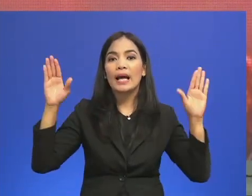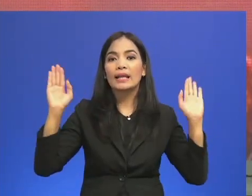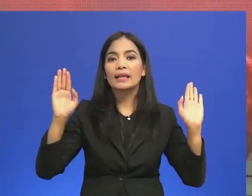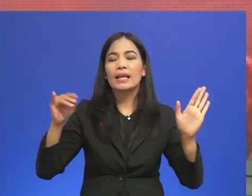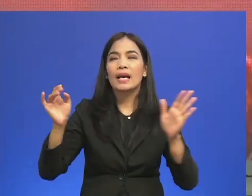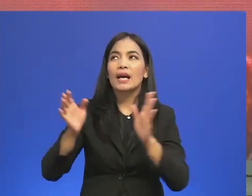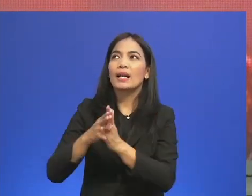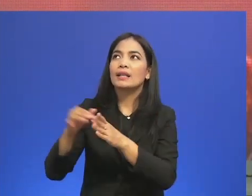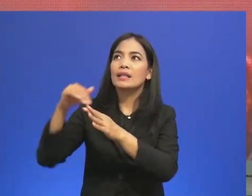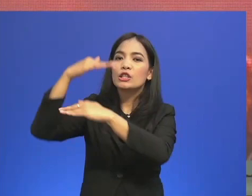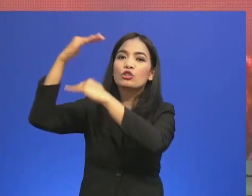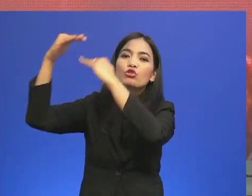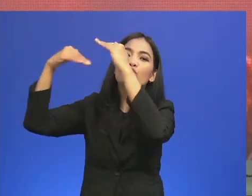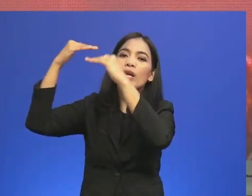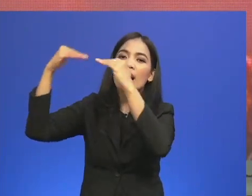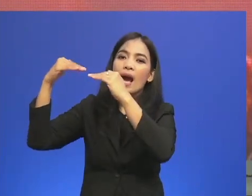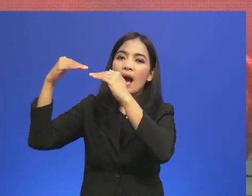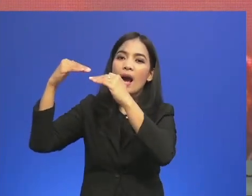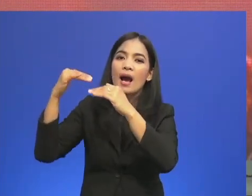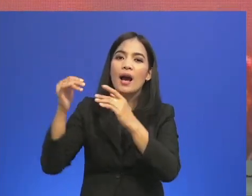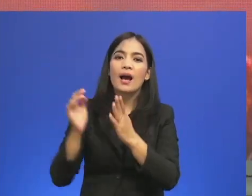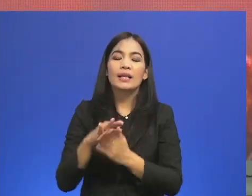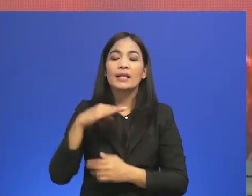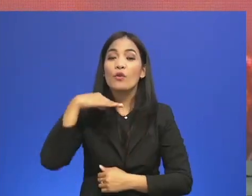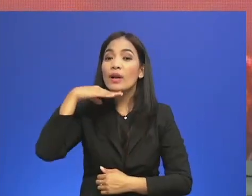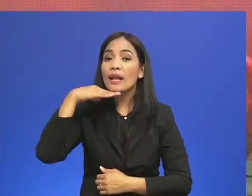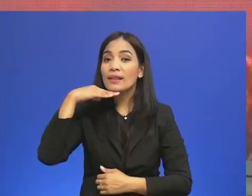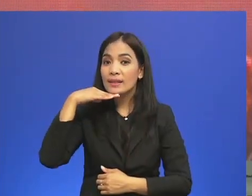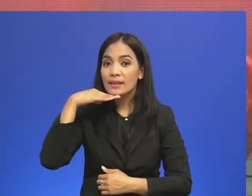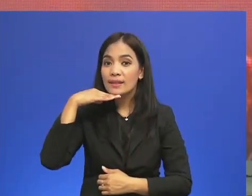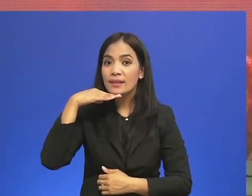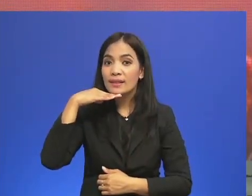Yang menjadi wanita yang dinantikan oleh